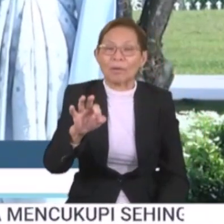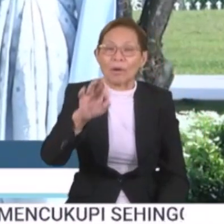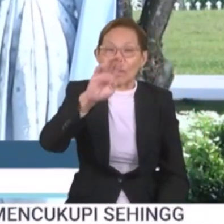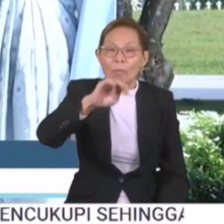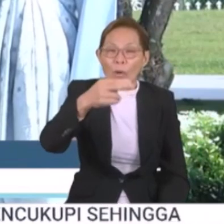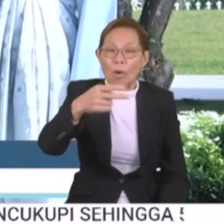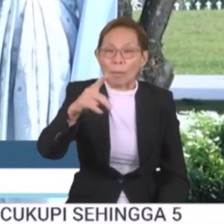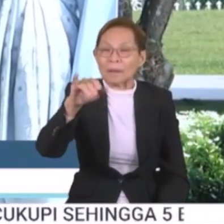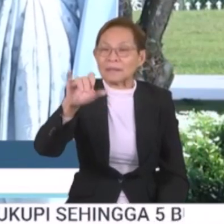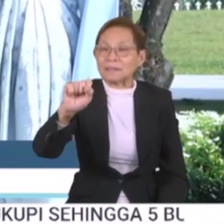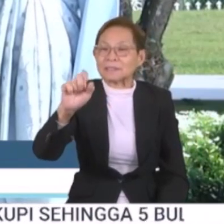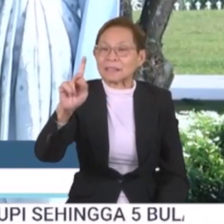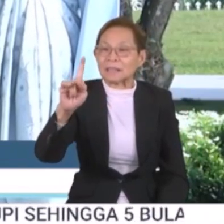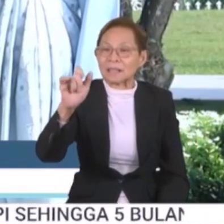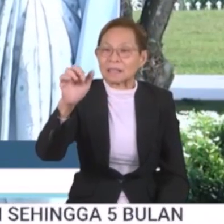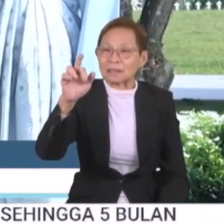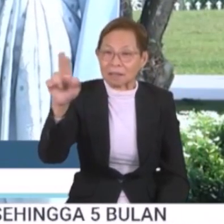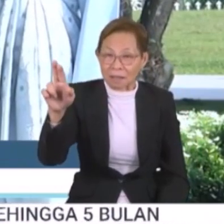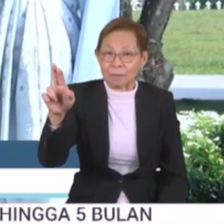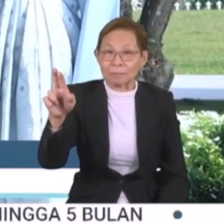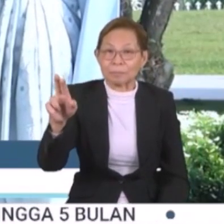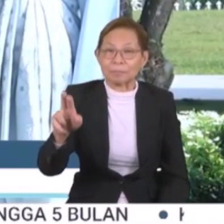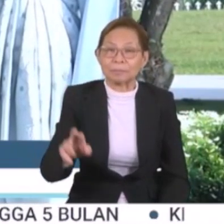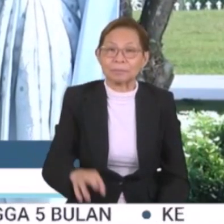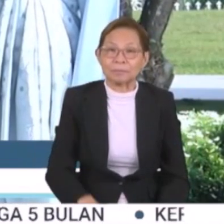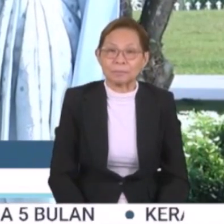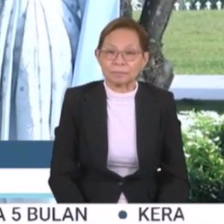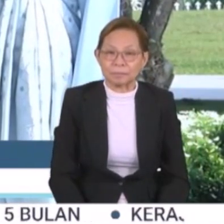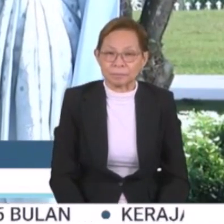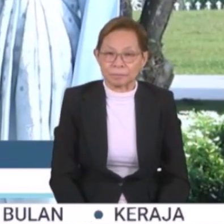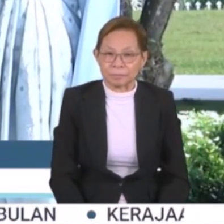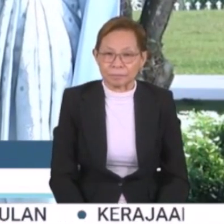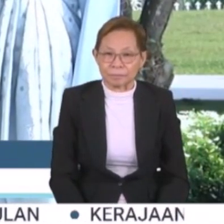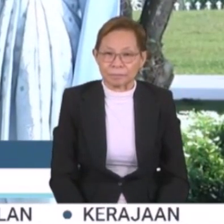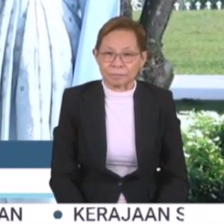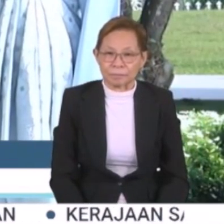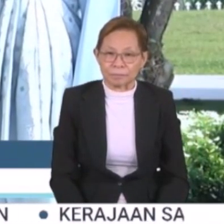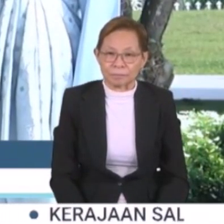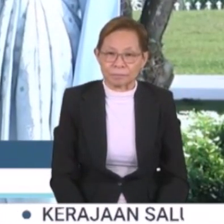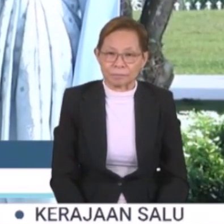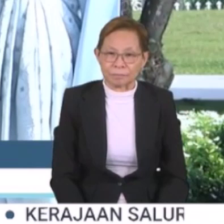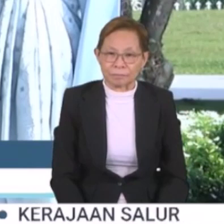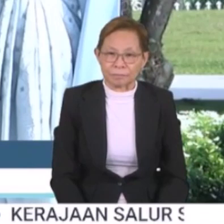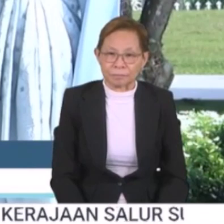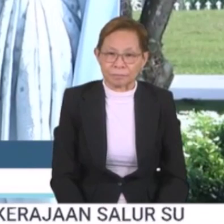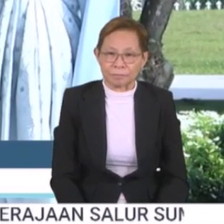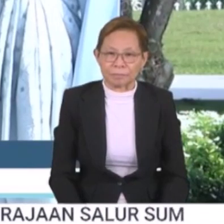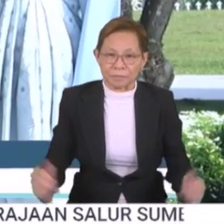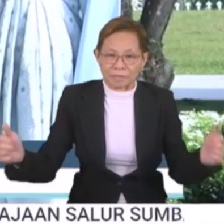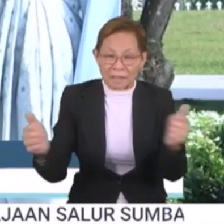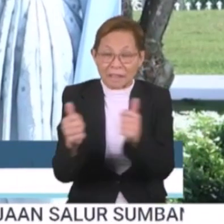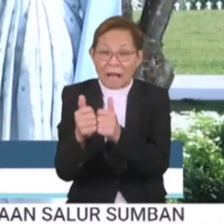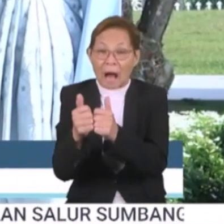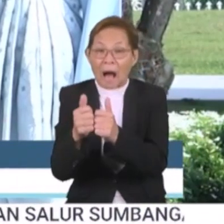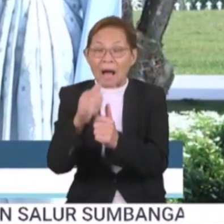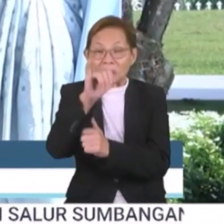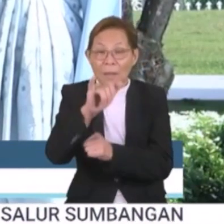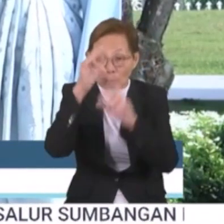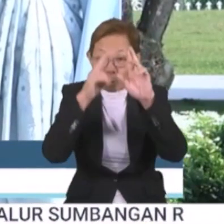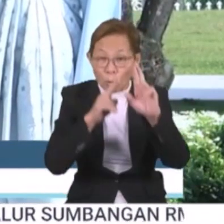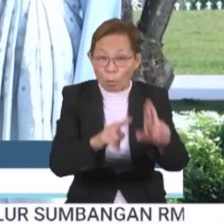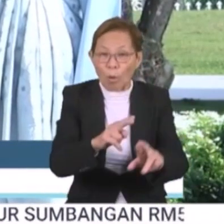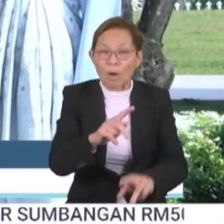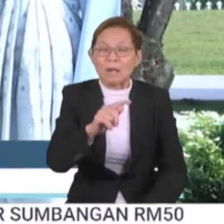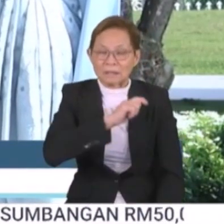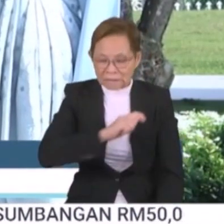Iskandar Riayatuddin Shah Ibni Al-Sultan Riayatuddin Al-Mustafa Billah Shah dengan Yang Mulia